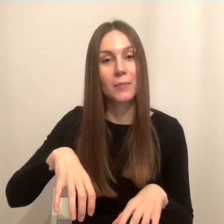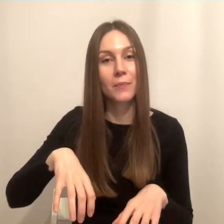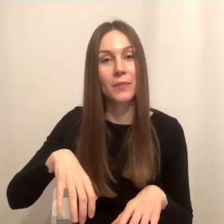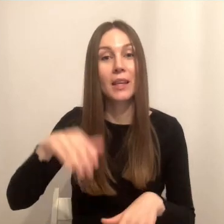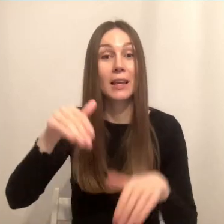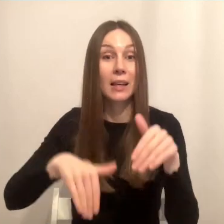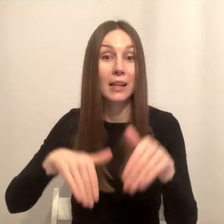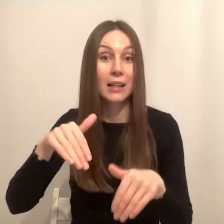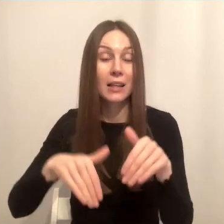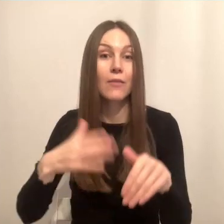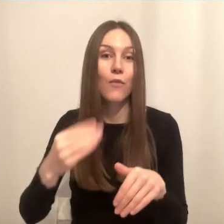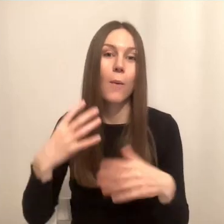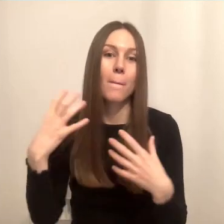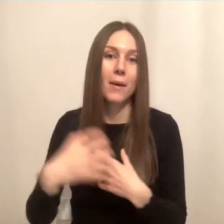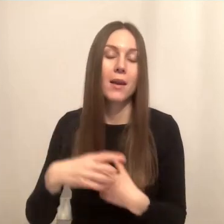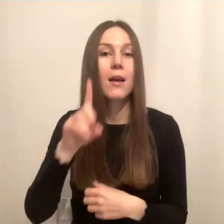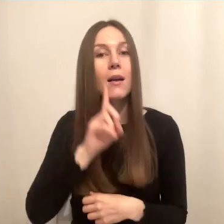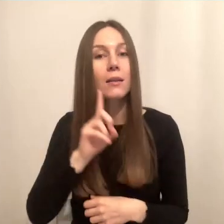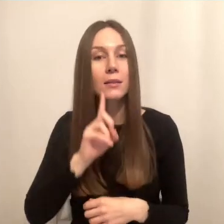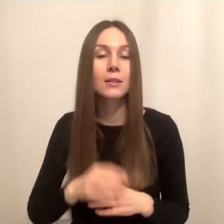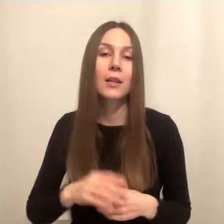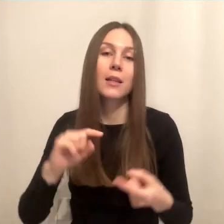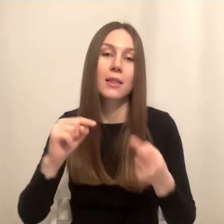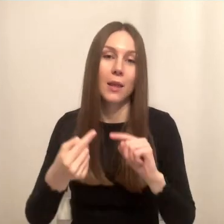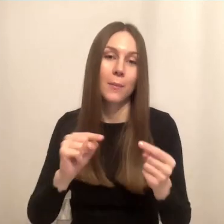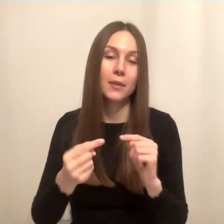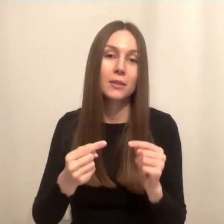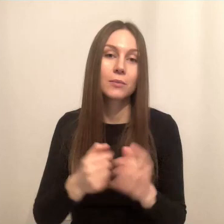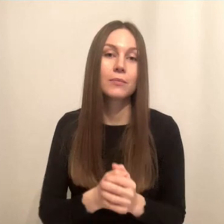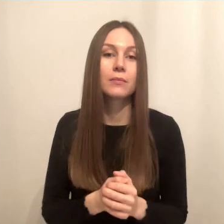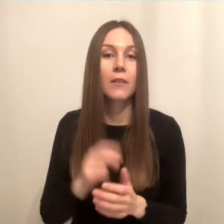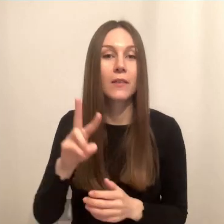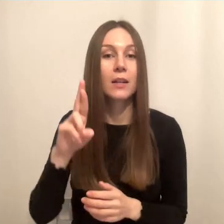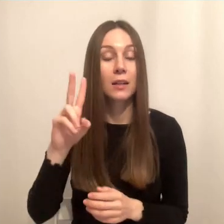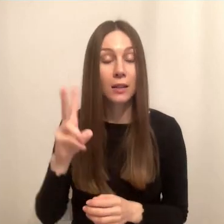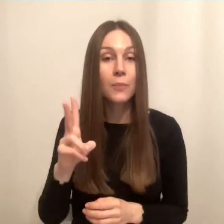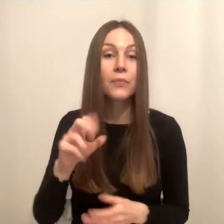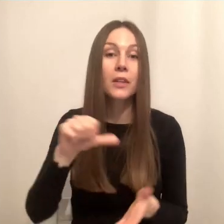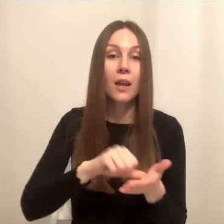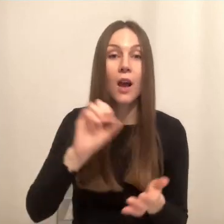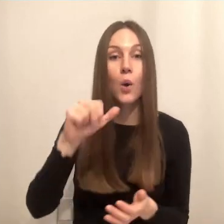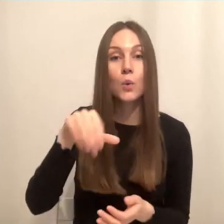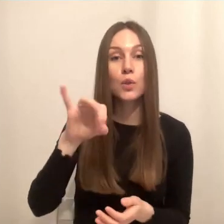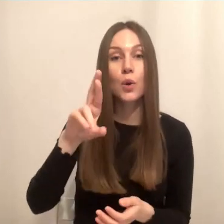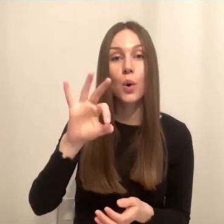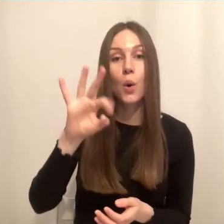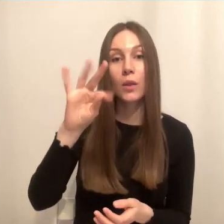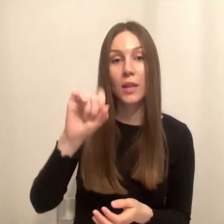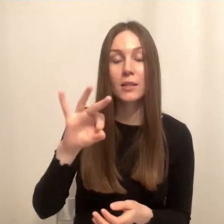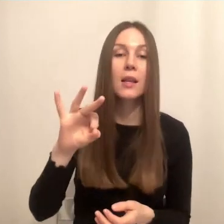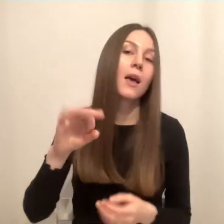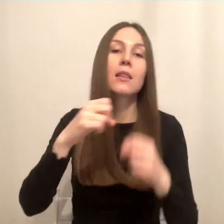rinkimams, merų debatams skirta VRK agitacinė laida, kurioje dalyvavo Ramūnas Aušrotas, Nacionalinis